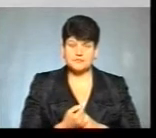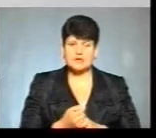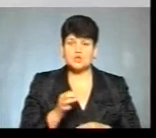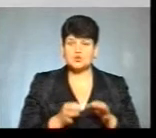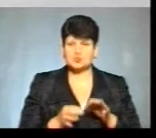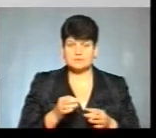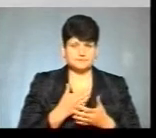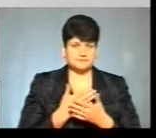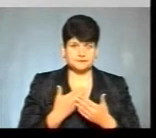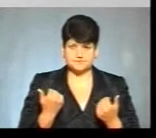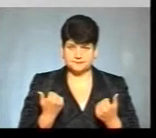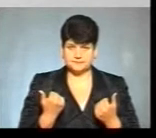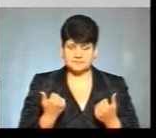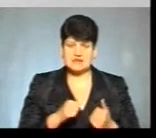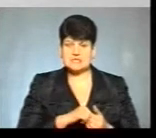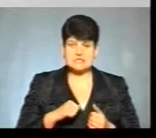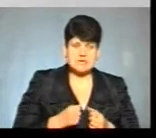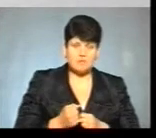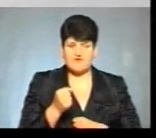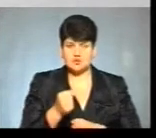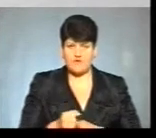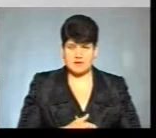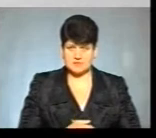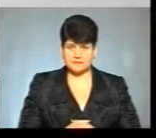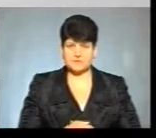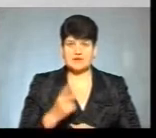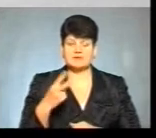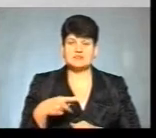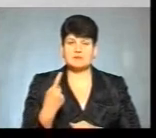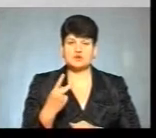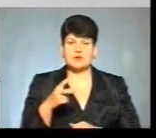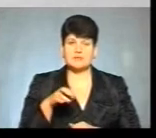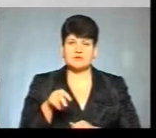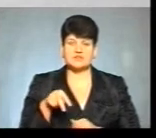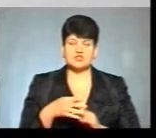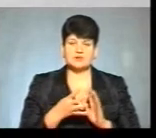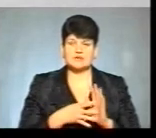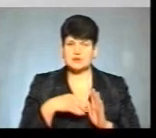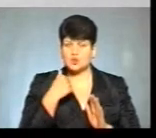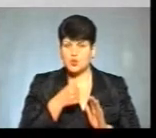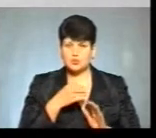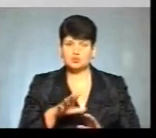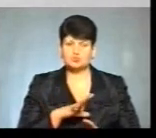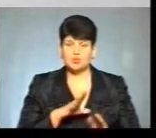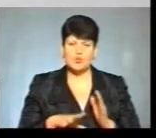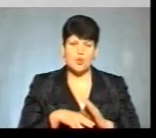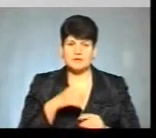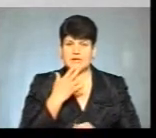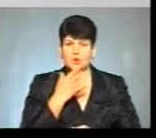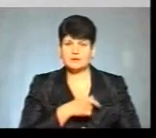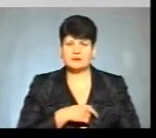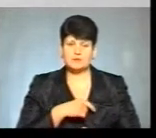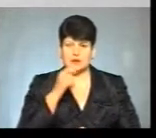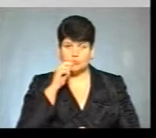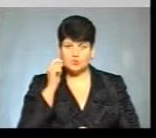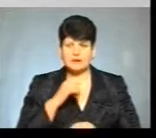Судимість відсутня. Самовисуванець. 21 липня 2019 року був обраний народним депутатом